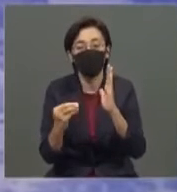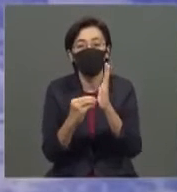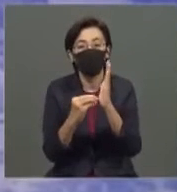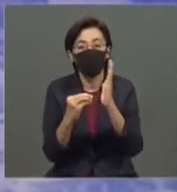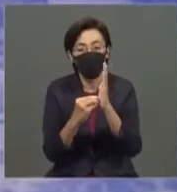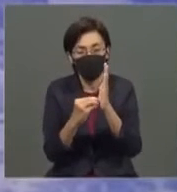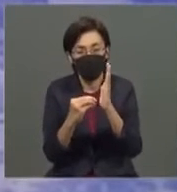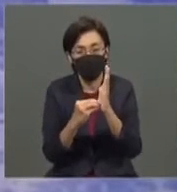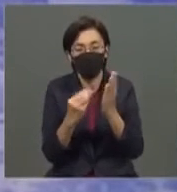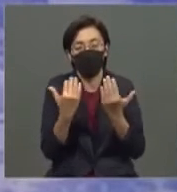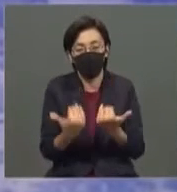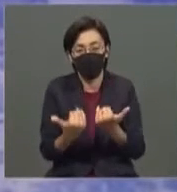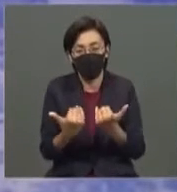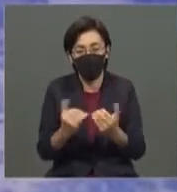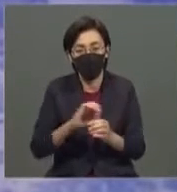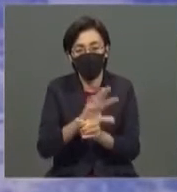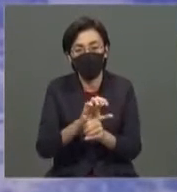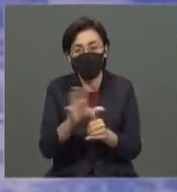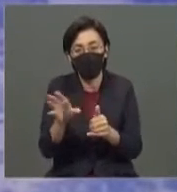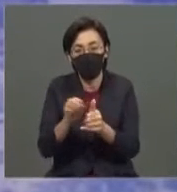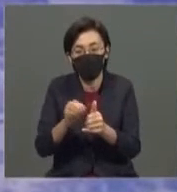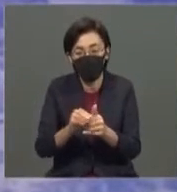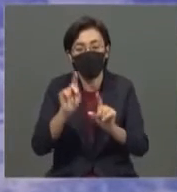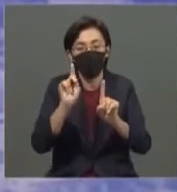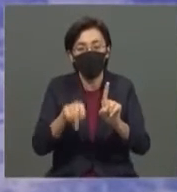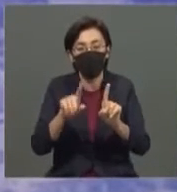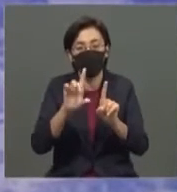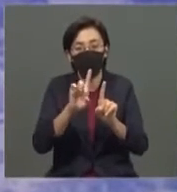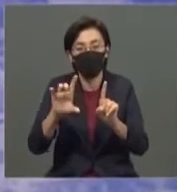หานครวันนี้รายงานเพิ่มขึ้น